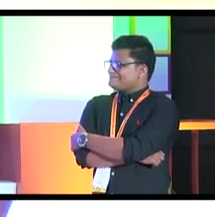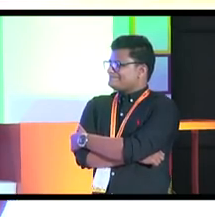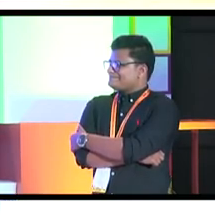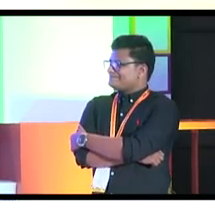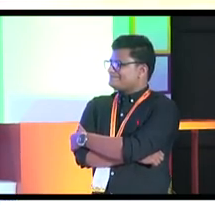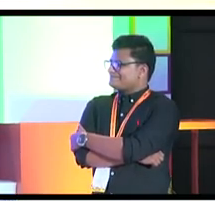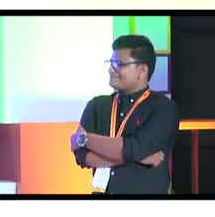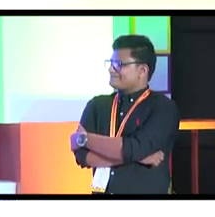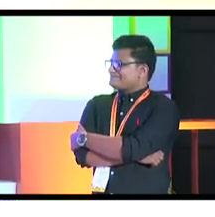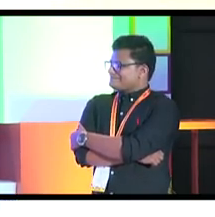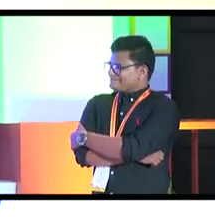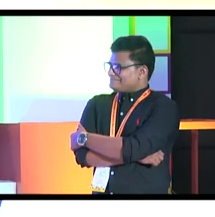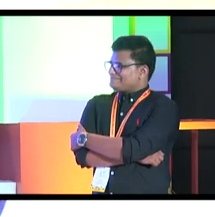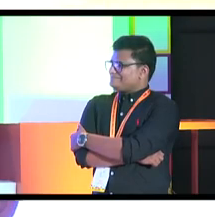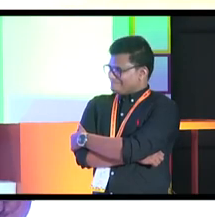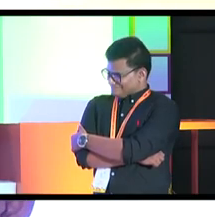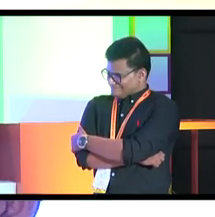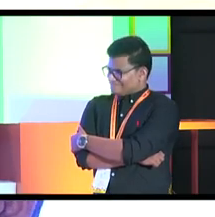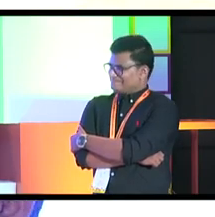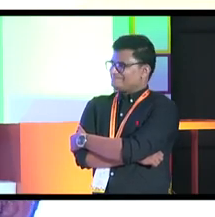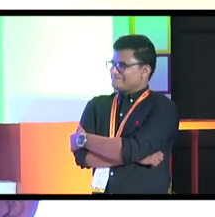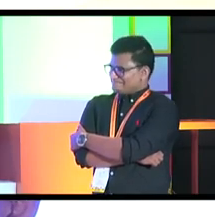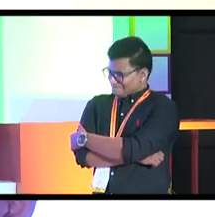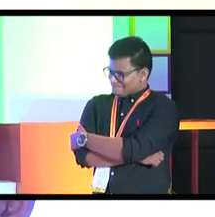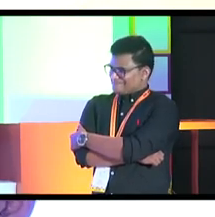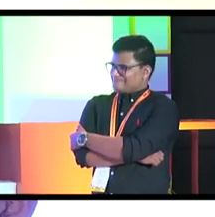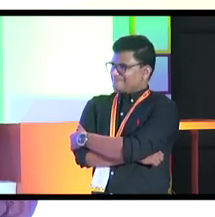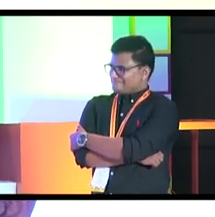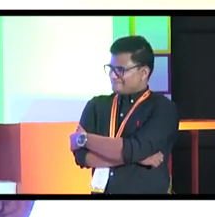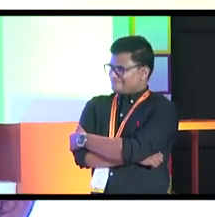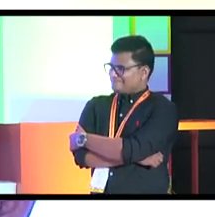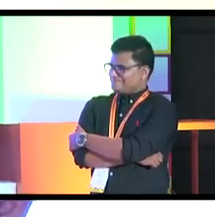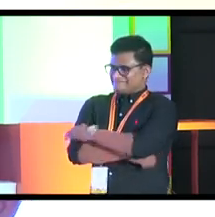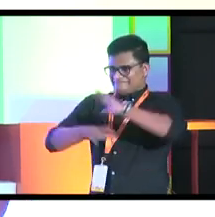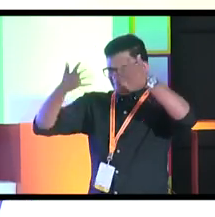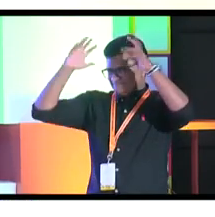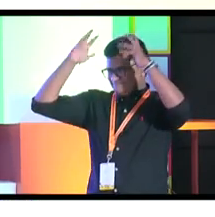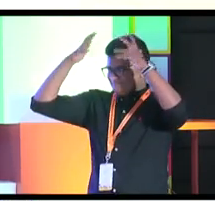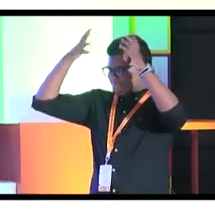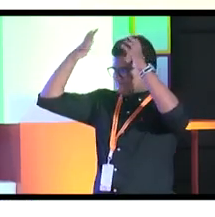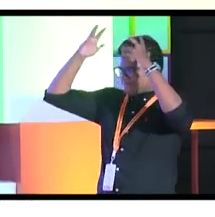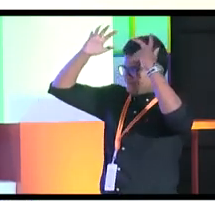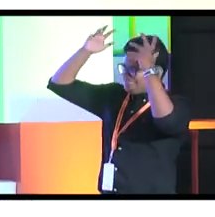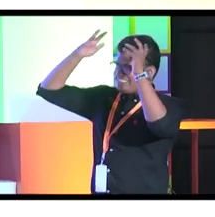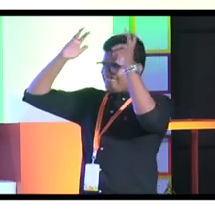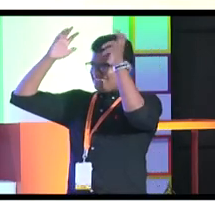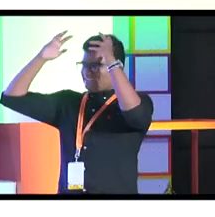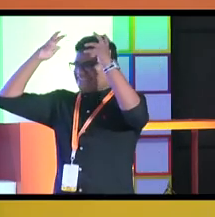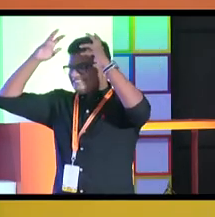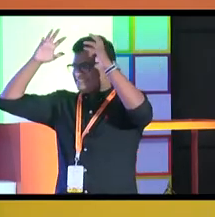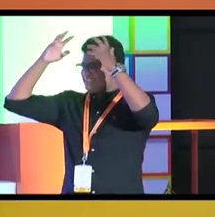टी यू वी डब्ल्यू एक्स वाई जेड.